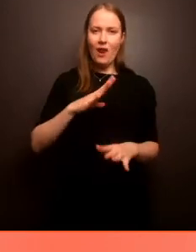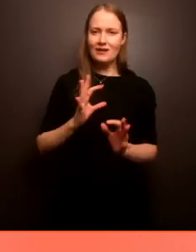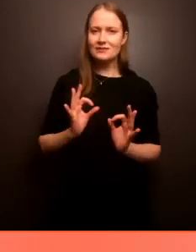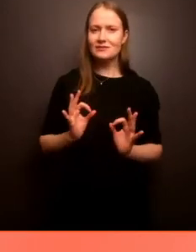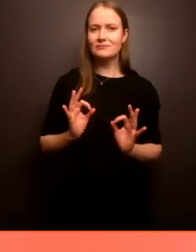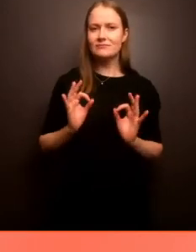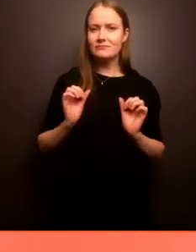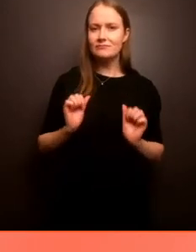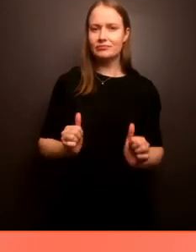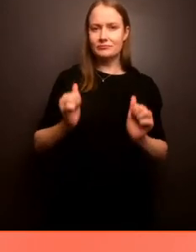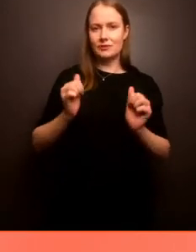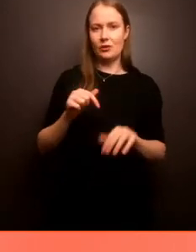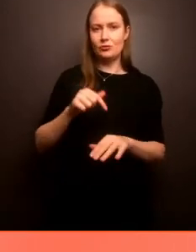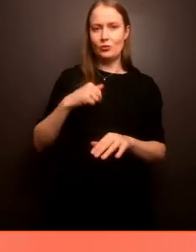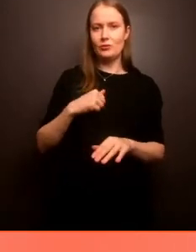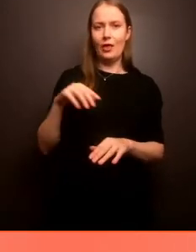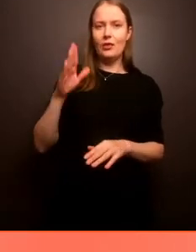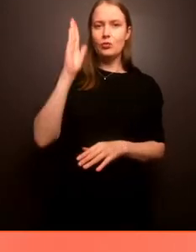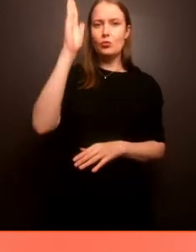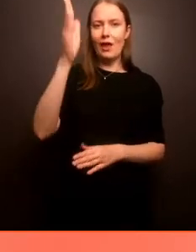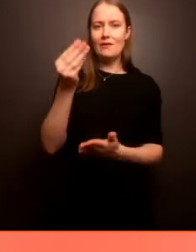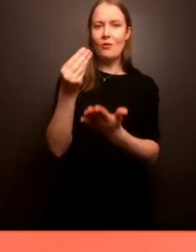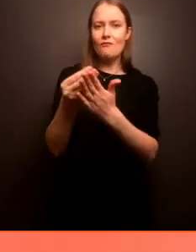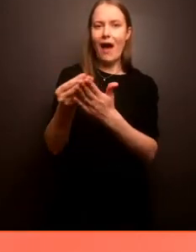väärtuspakkumise oluline osa.